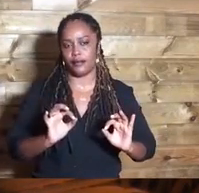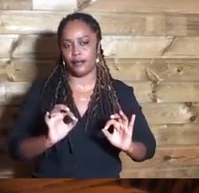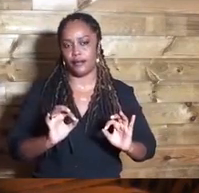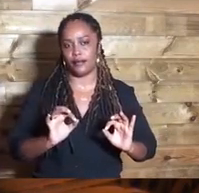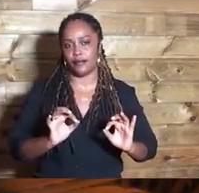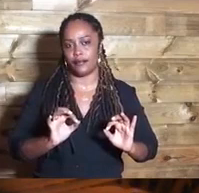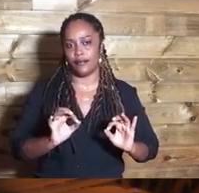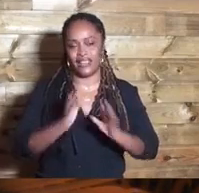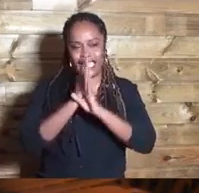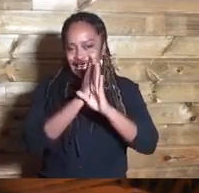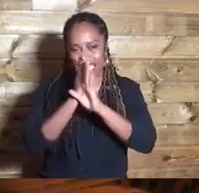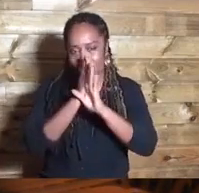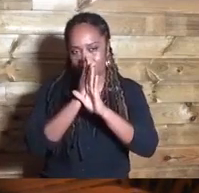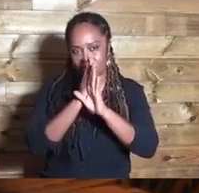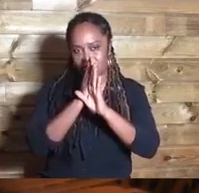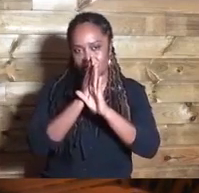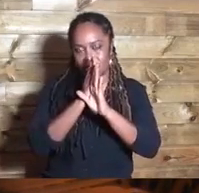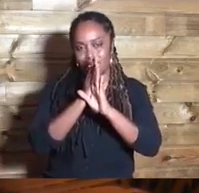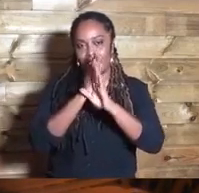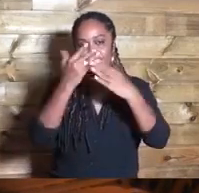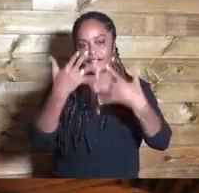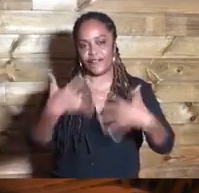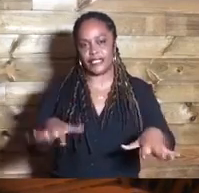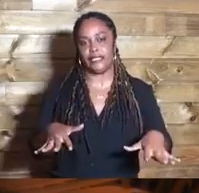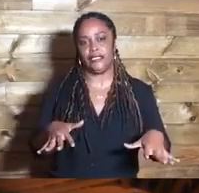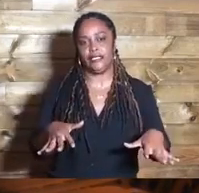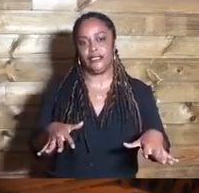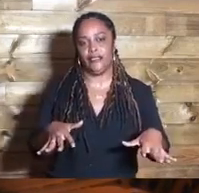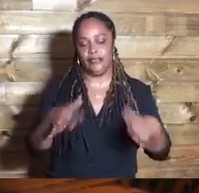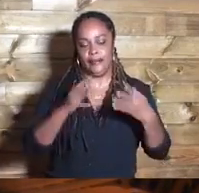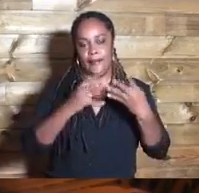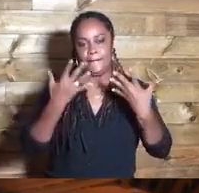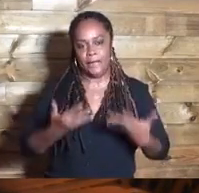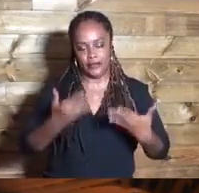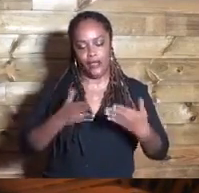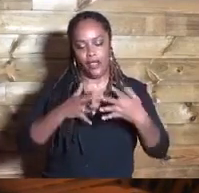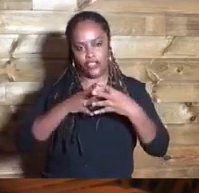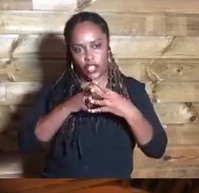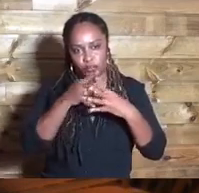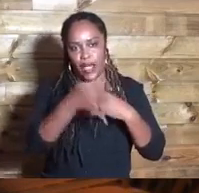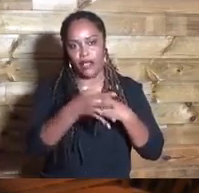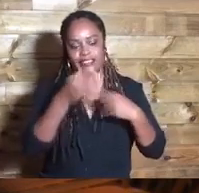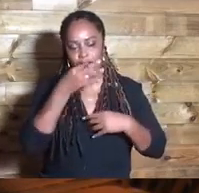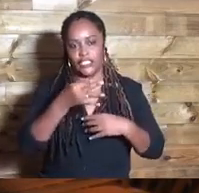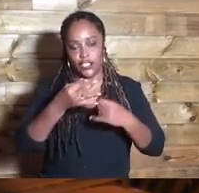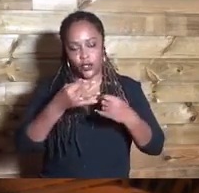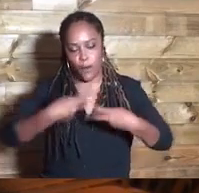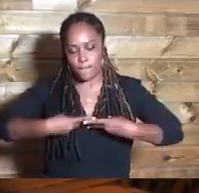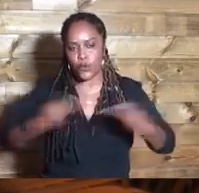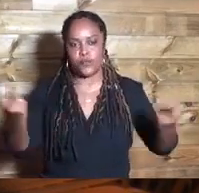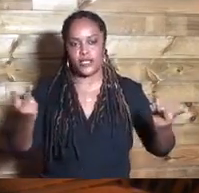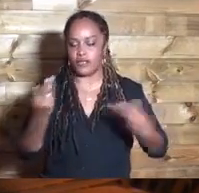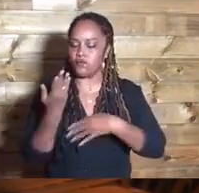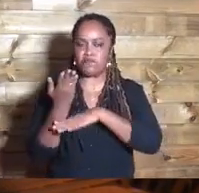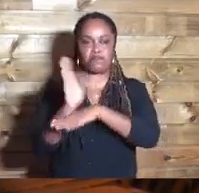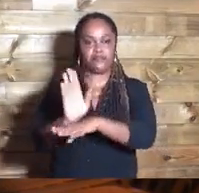rien péqué caché, pas ni a rien à cacher. Il faut redonner sens et pouvoir au peuple, pas ses affaires